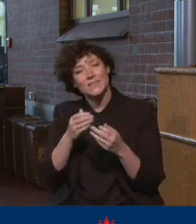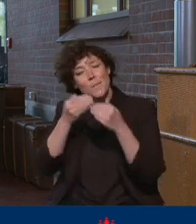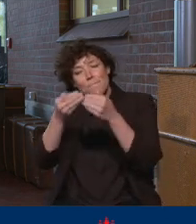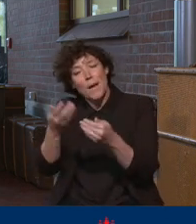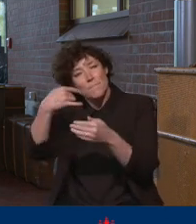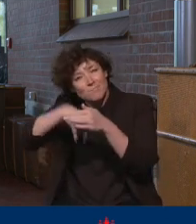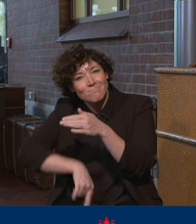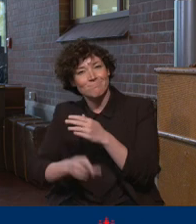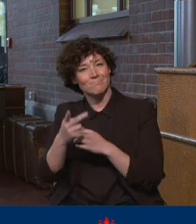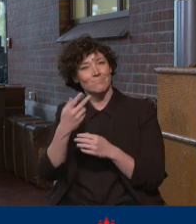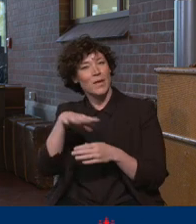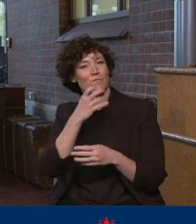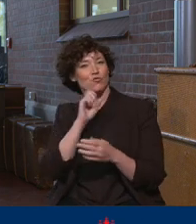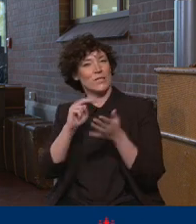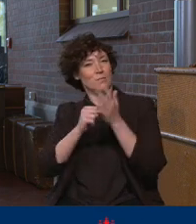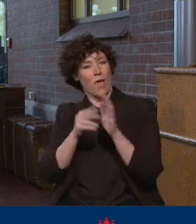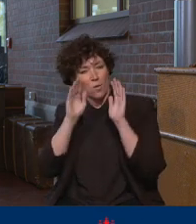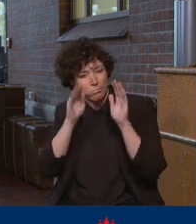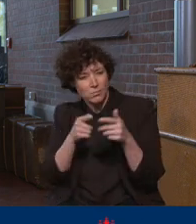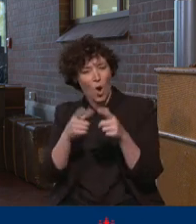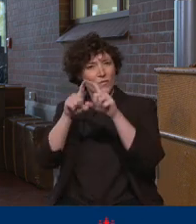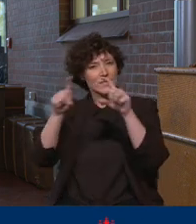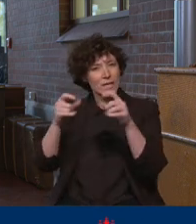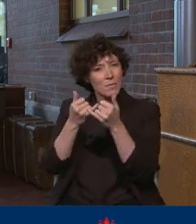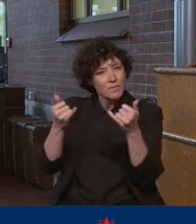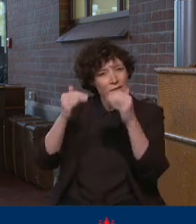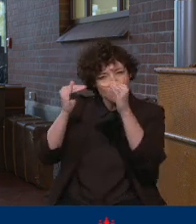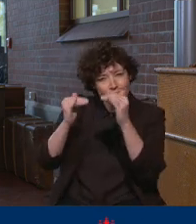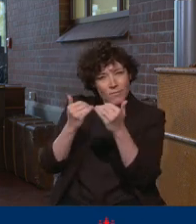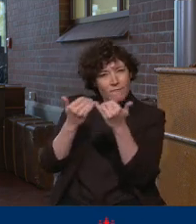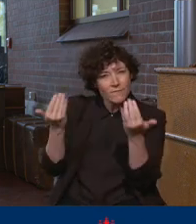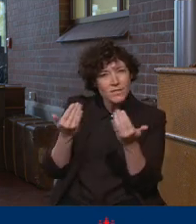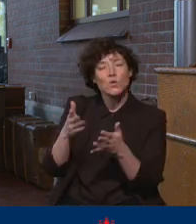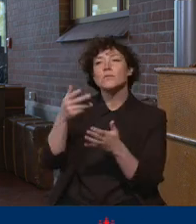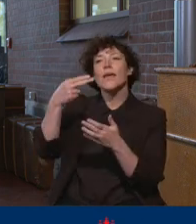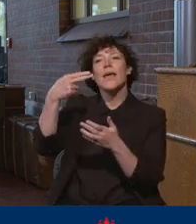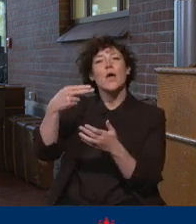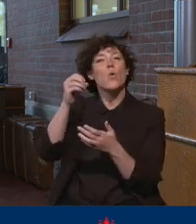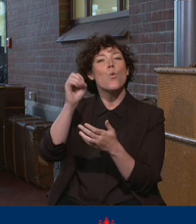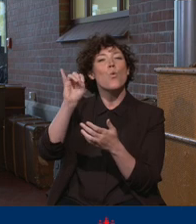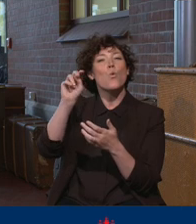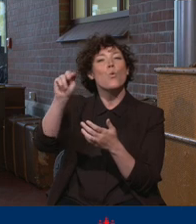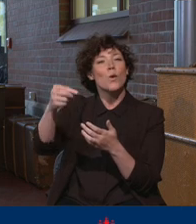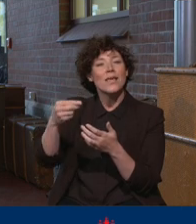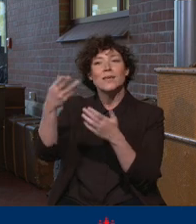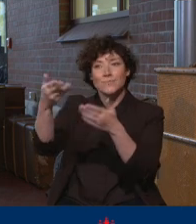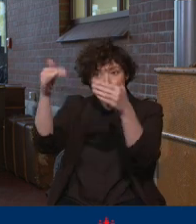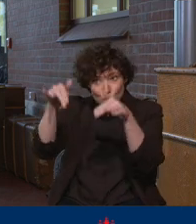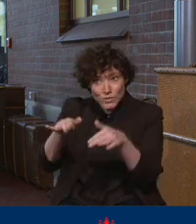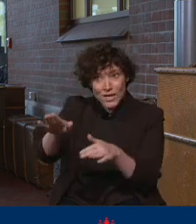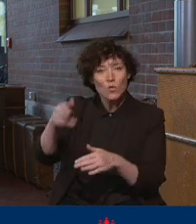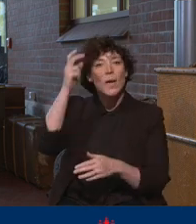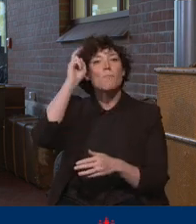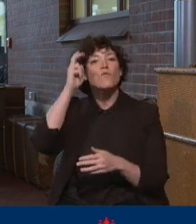um die planungen und es geht um die thematische einordnung und ich bitte herrn höing der ist schon hier vorne und der professor bruns berentelg hier